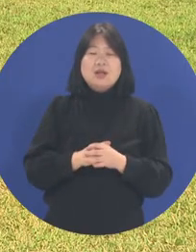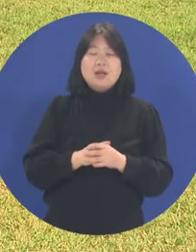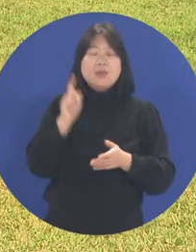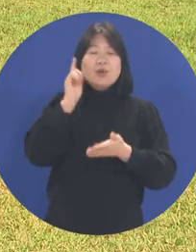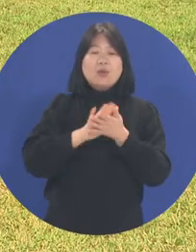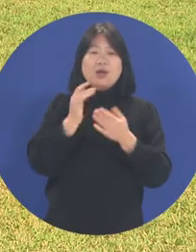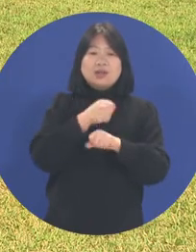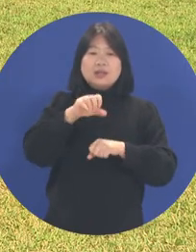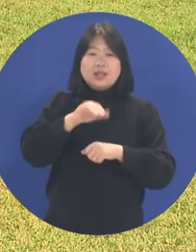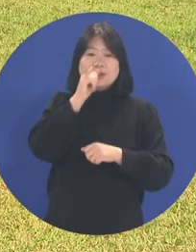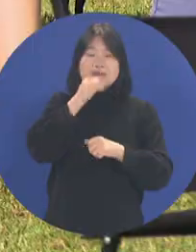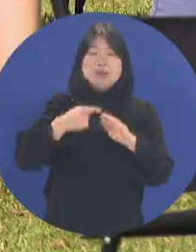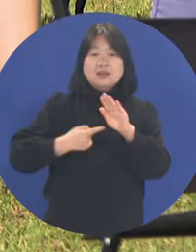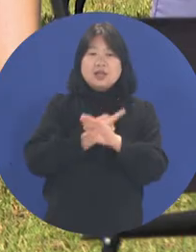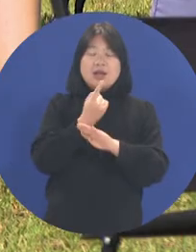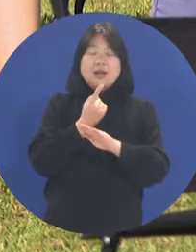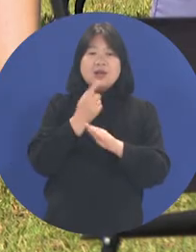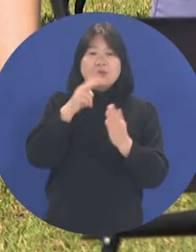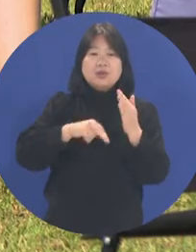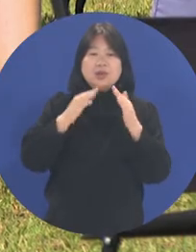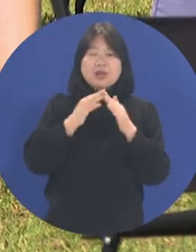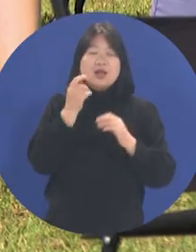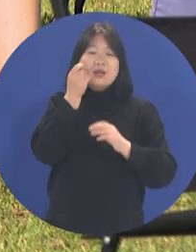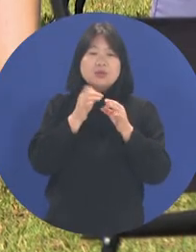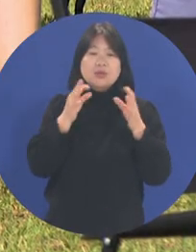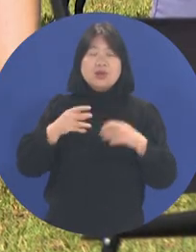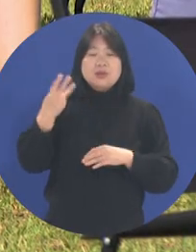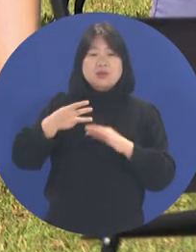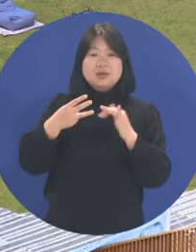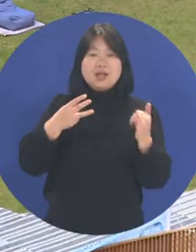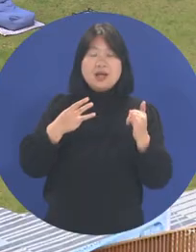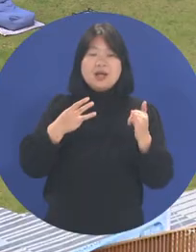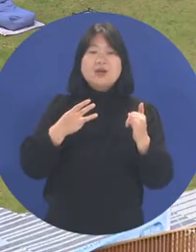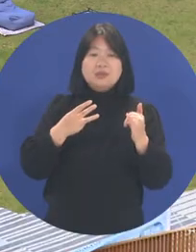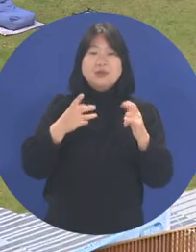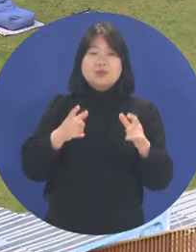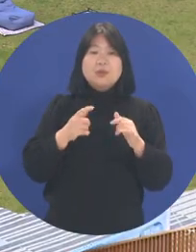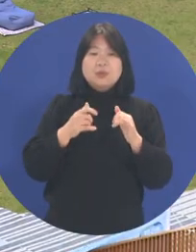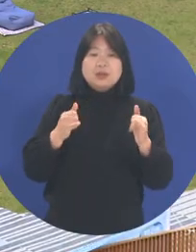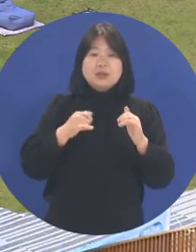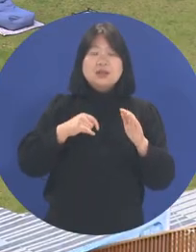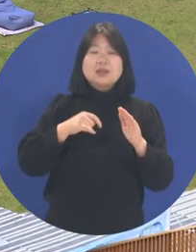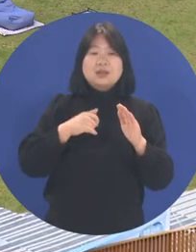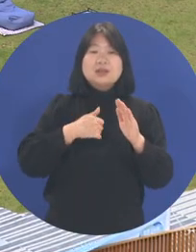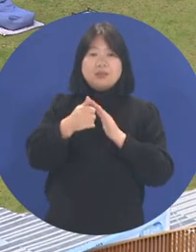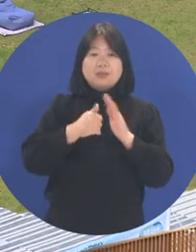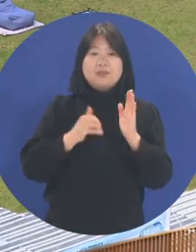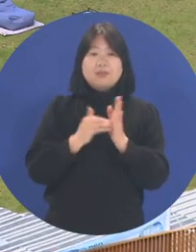평화광장에서 운영된 경기 야외도서관에는 한 달여 동안 3천여 명의 도민이 다녀갔습니다.